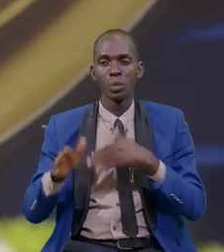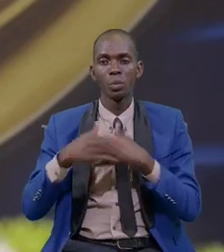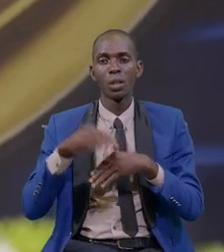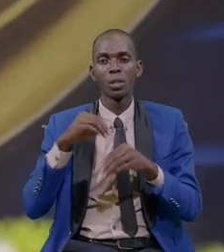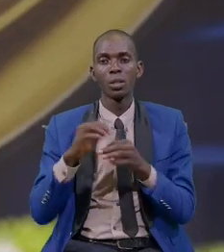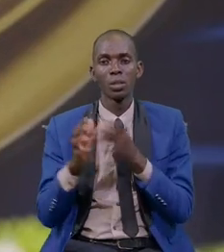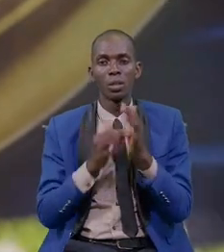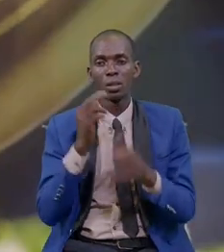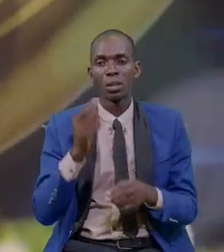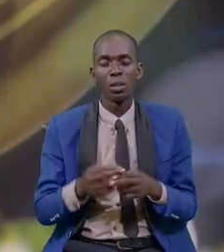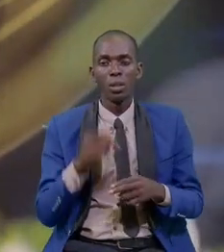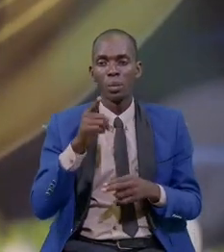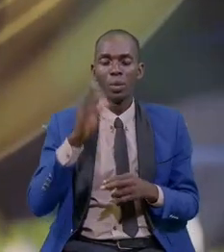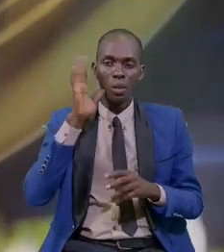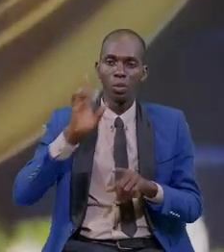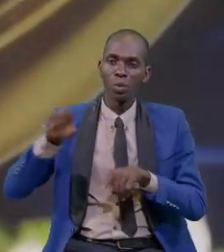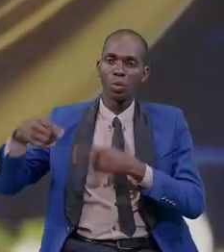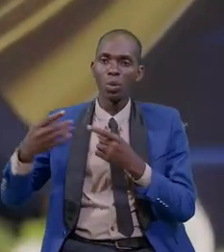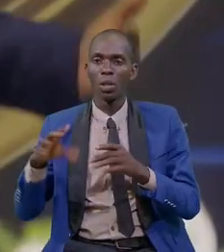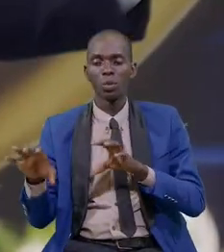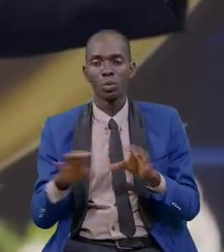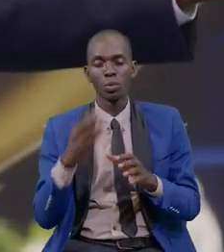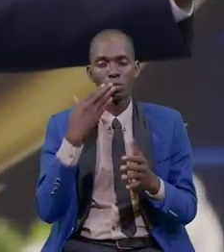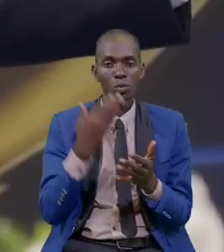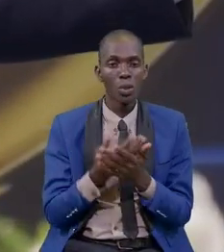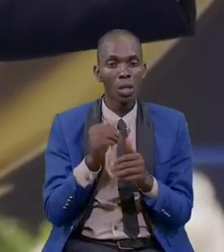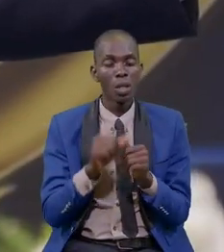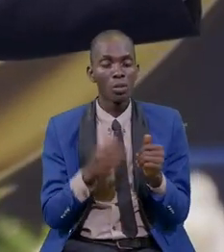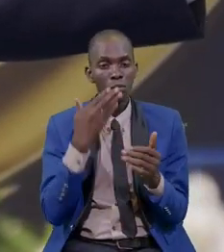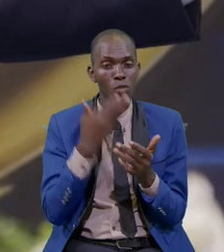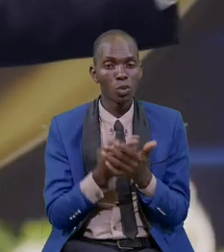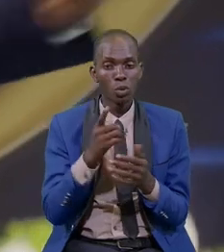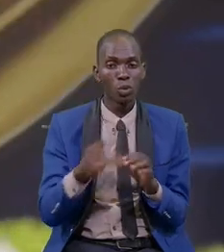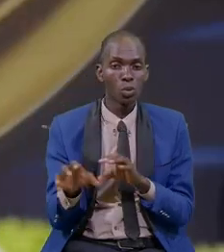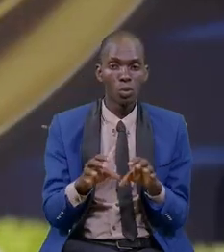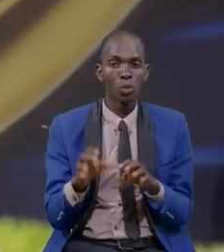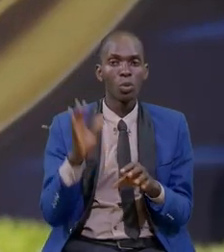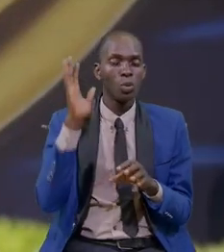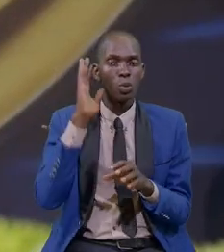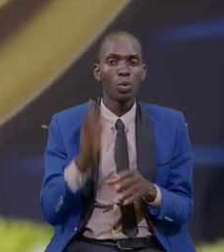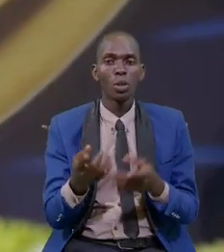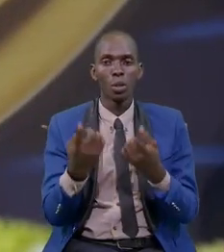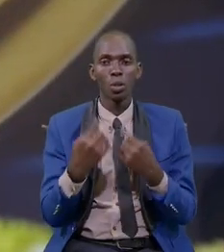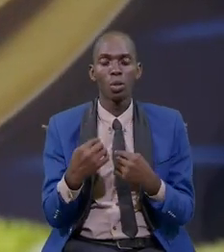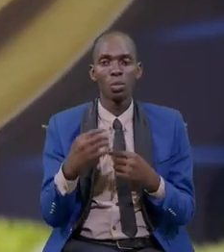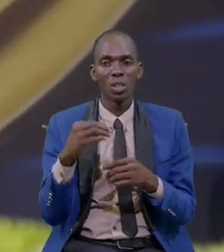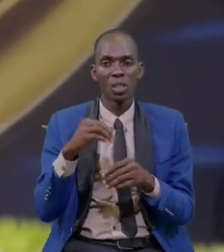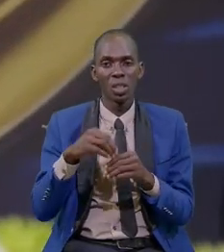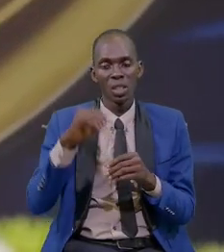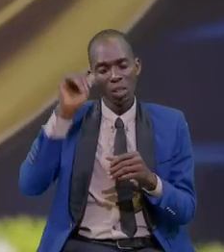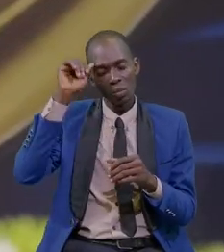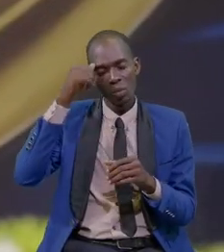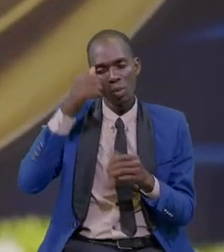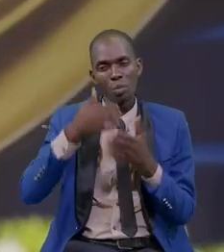Vous irez et vous ferez de bonnes choses. Toute bonne chose que vous allez faire va revenir encore vers vous et tout le monde va se souvenir de